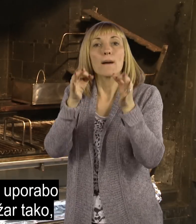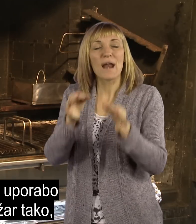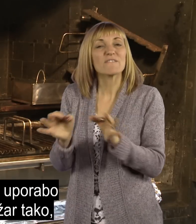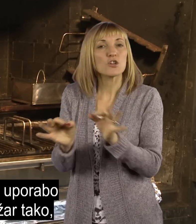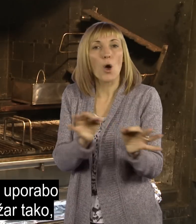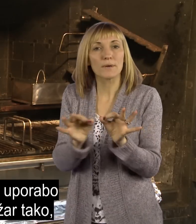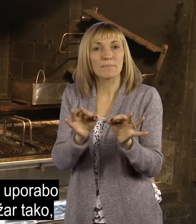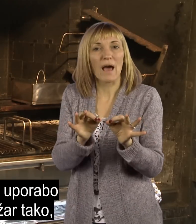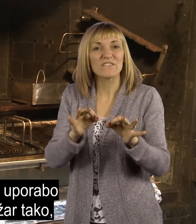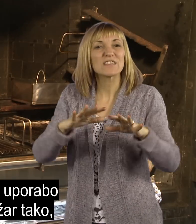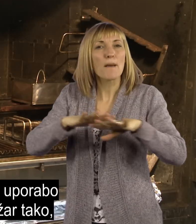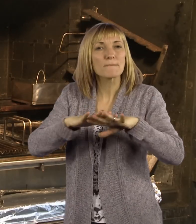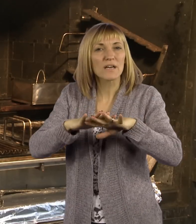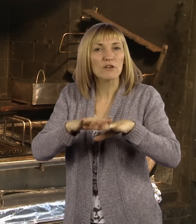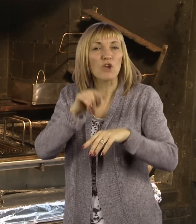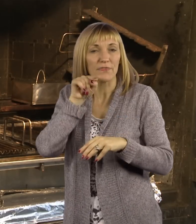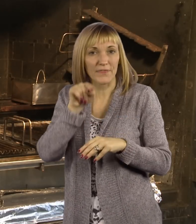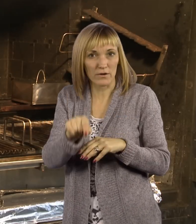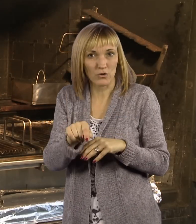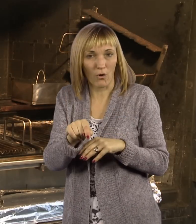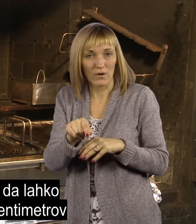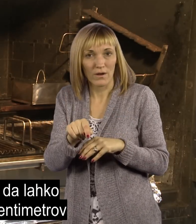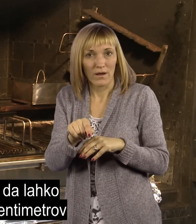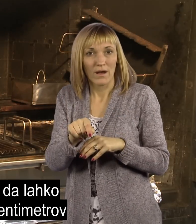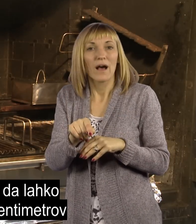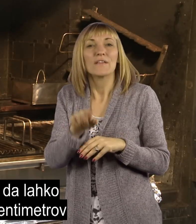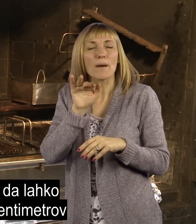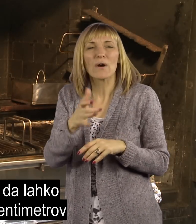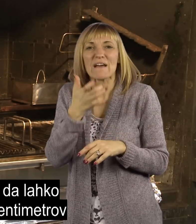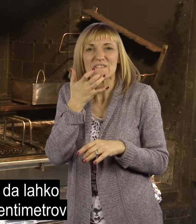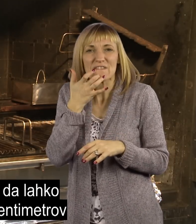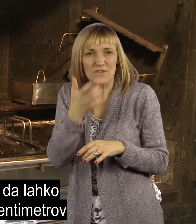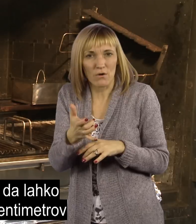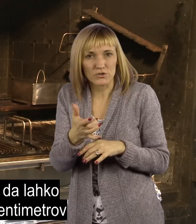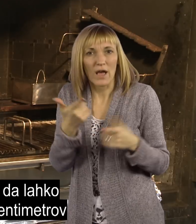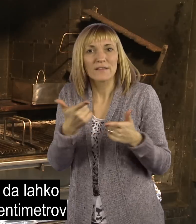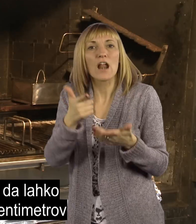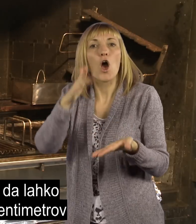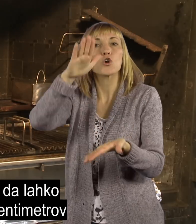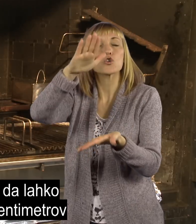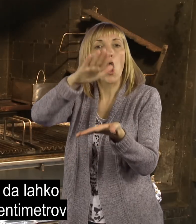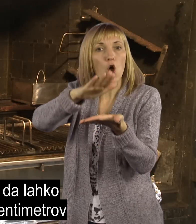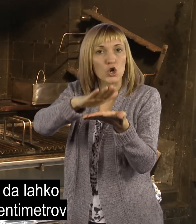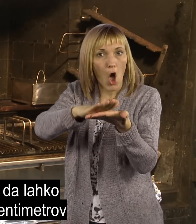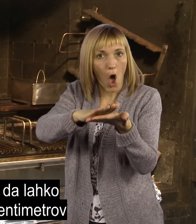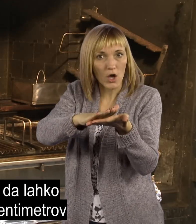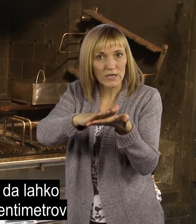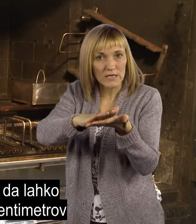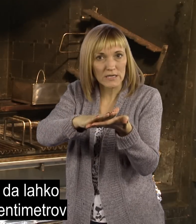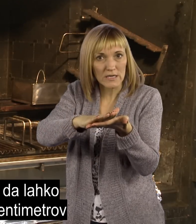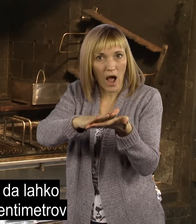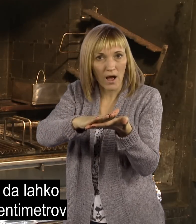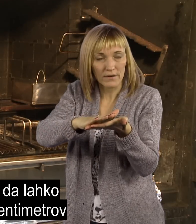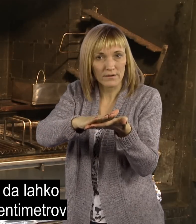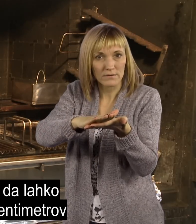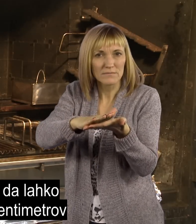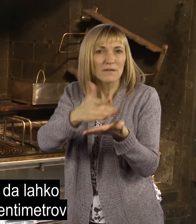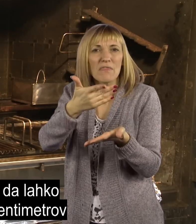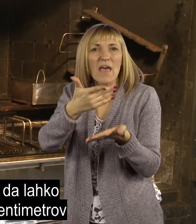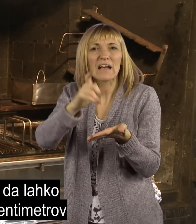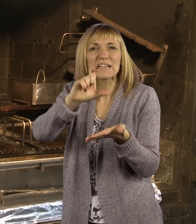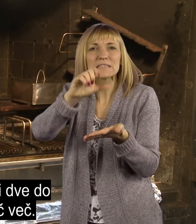pravilno pripravite žar tako, da naj bo tako vroč, da lahko zadržite roko, dlan, se pravi